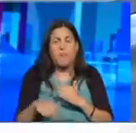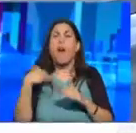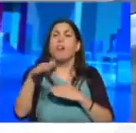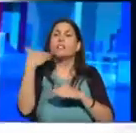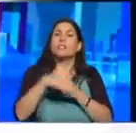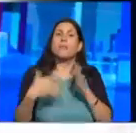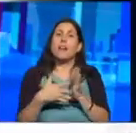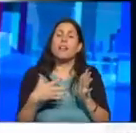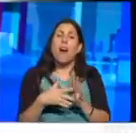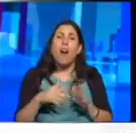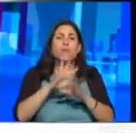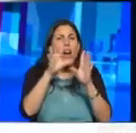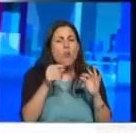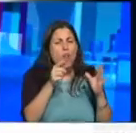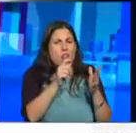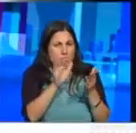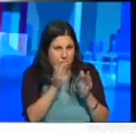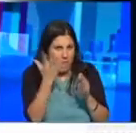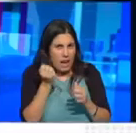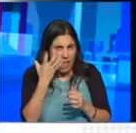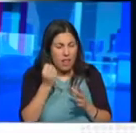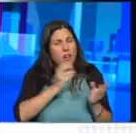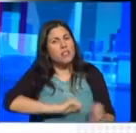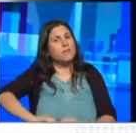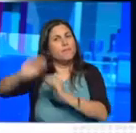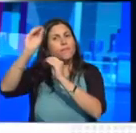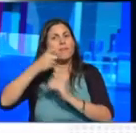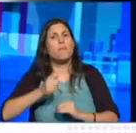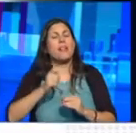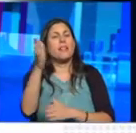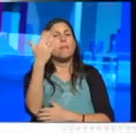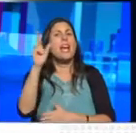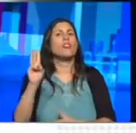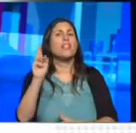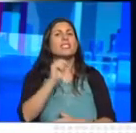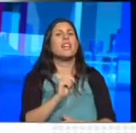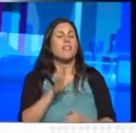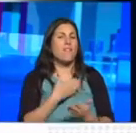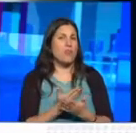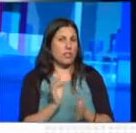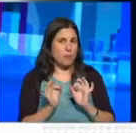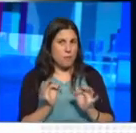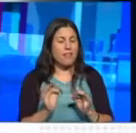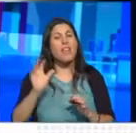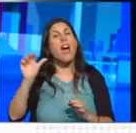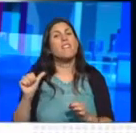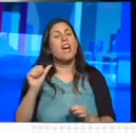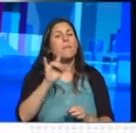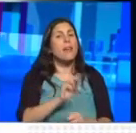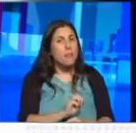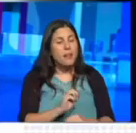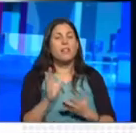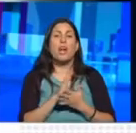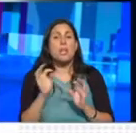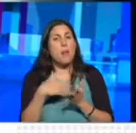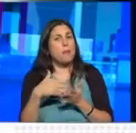שתסתיים החקירה, כל התמלילים יועברו להמשך בדיקה של פרקליט המדינה, שי ניצן והיועץ למשפטי לממשלה, אביחי מנדלבליט, והם יחליטו האם יש